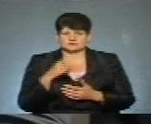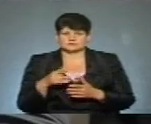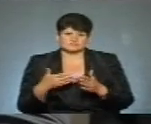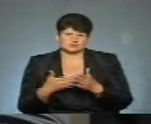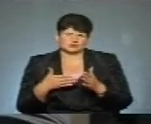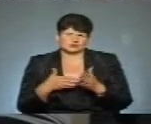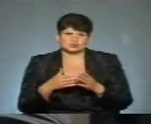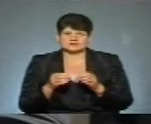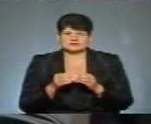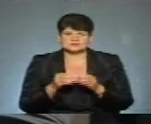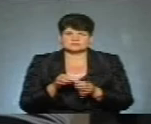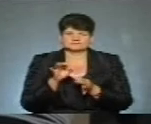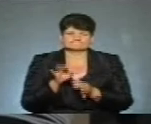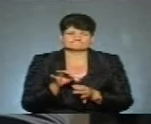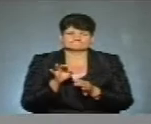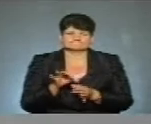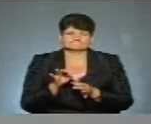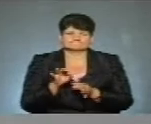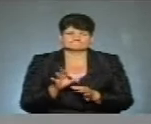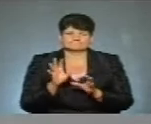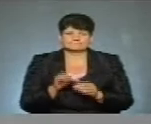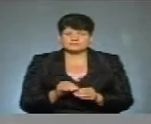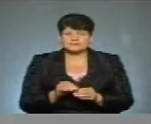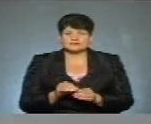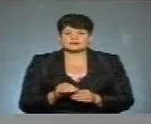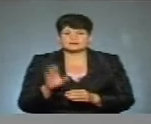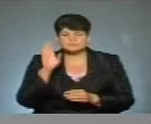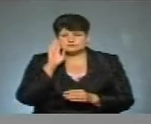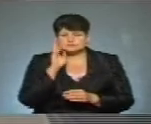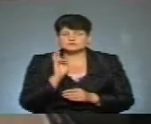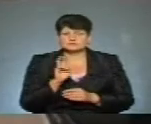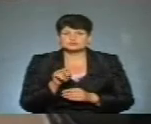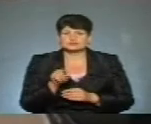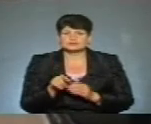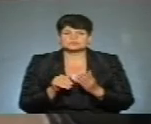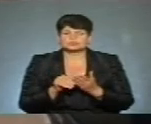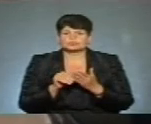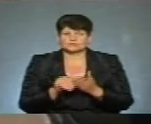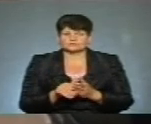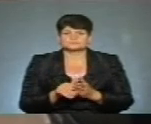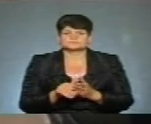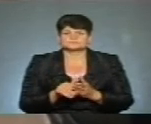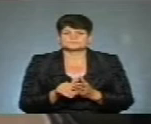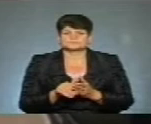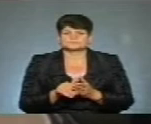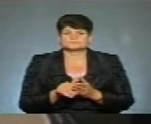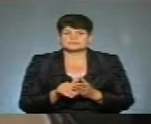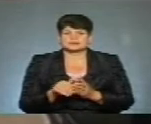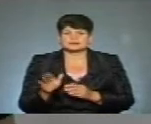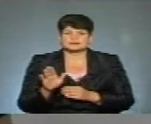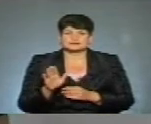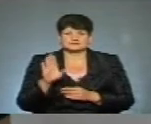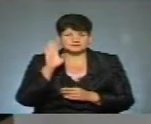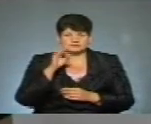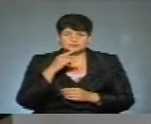10, через те, що висить система, сервер висить. Віталій Баран – третій, хто звернувся до неї за допомогою, розповіла Тетяна Лісовська. Абітурієнт